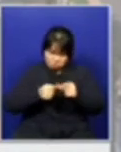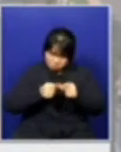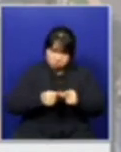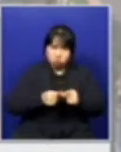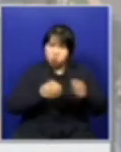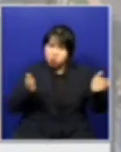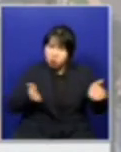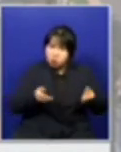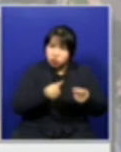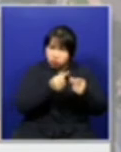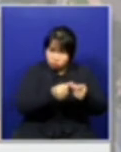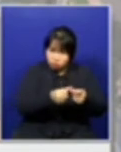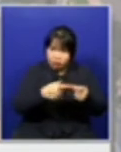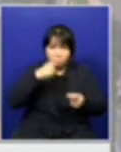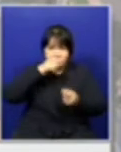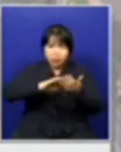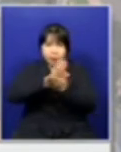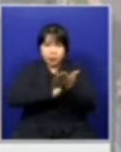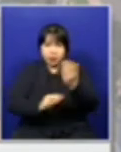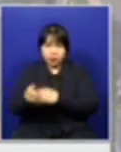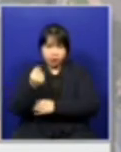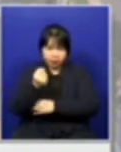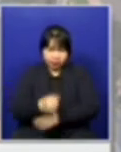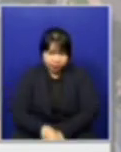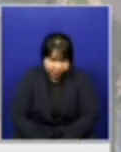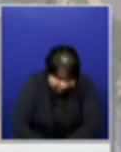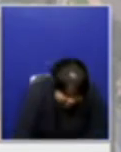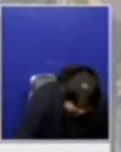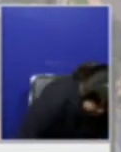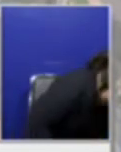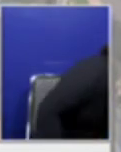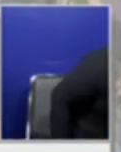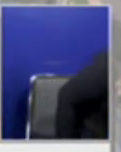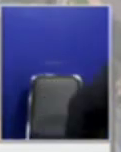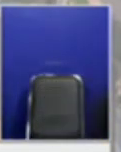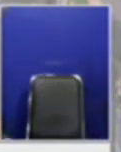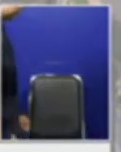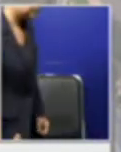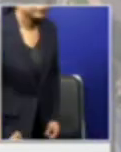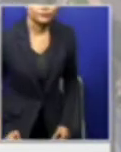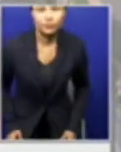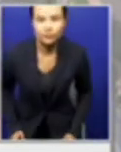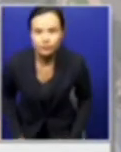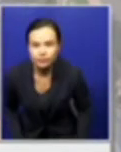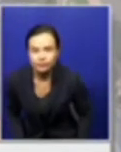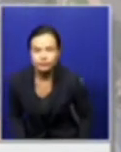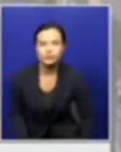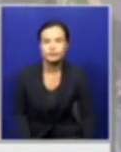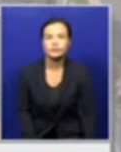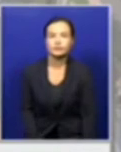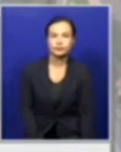องกลับมาให้ฟื้นฟูเหมือนเดิมเพราะนั้นขอสไลด์ต่อไปด้วยนะคะ